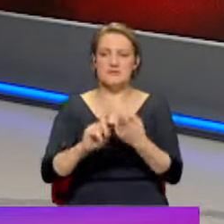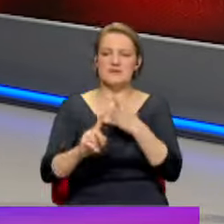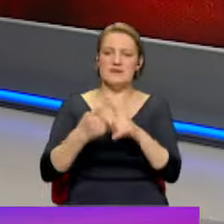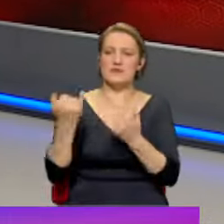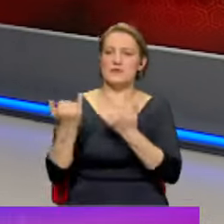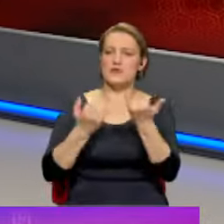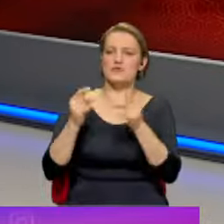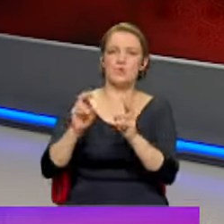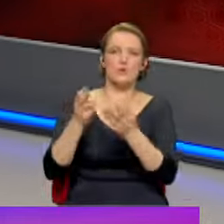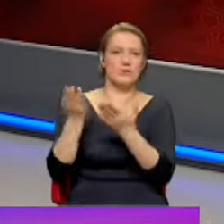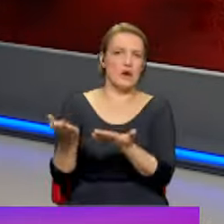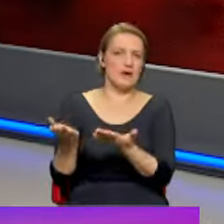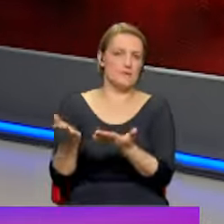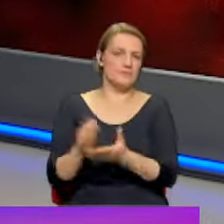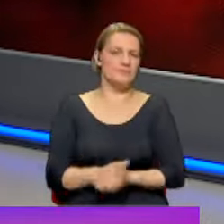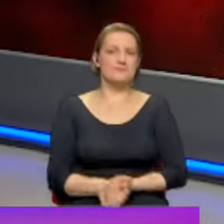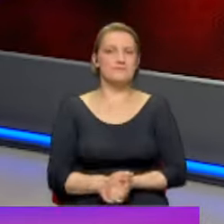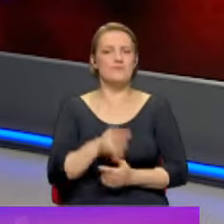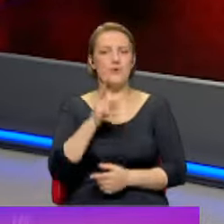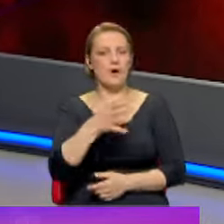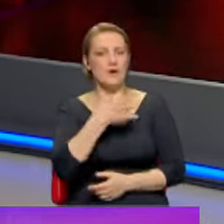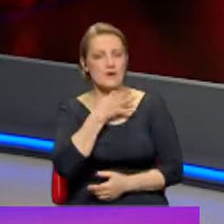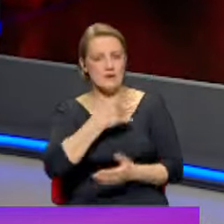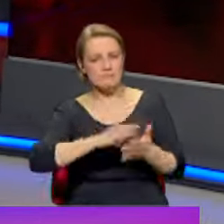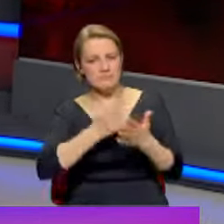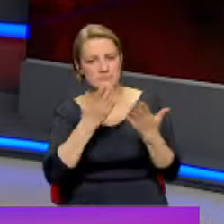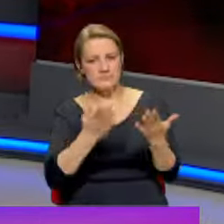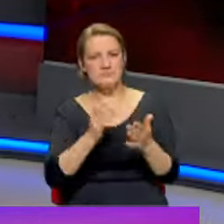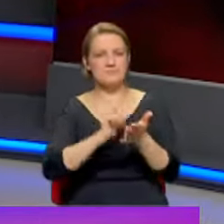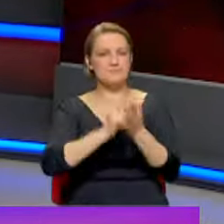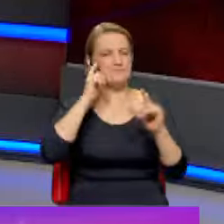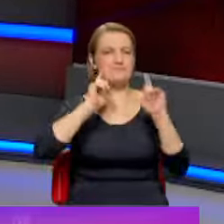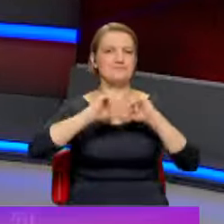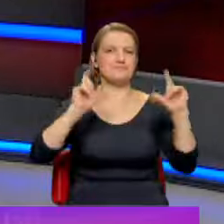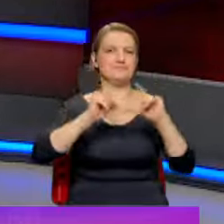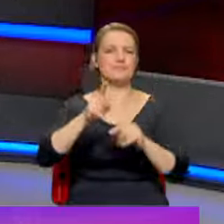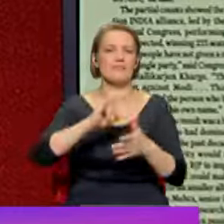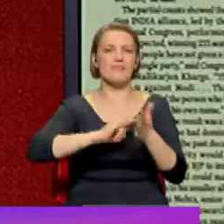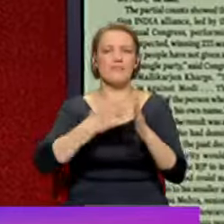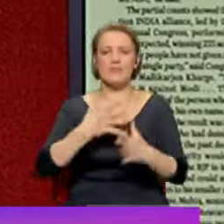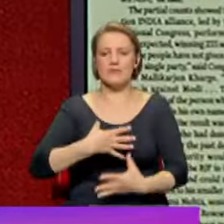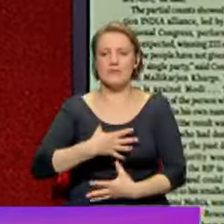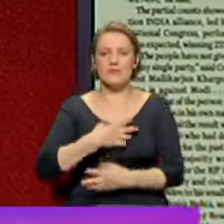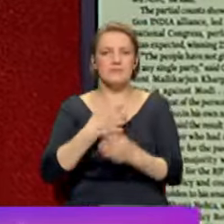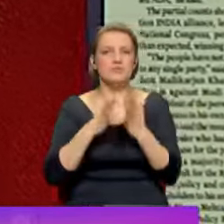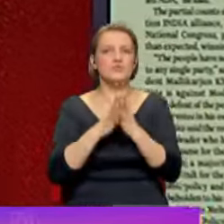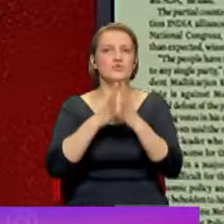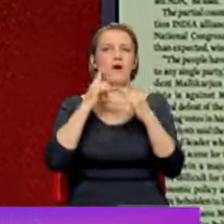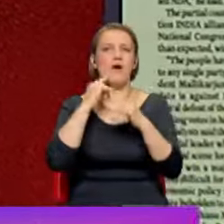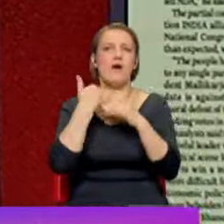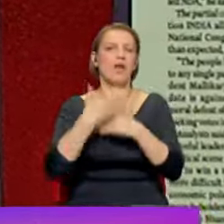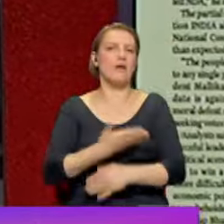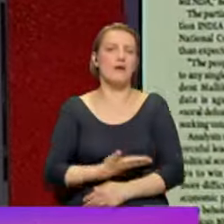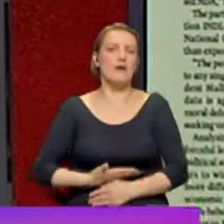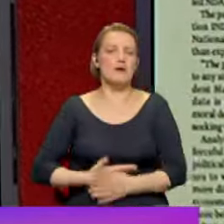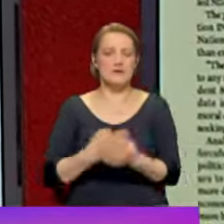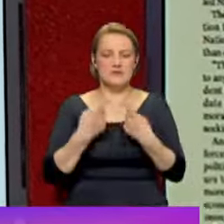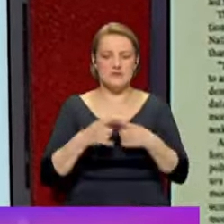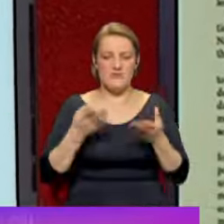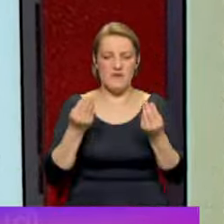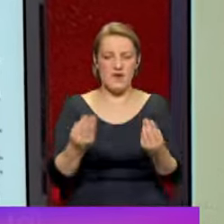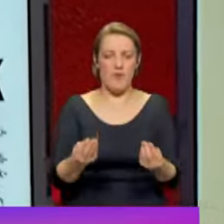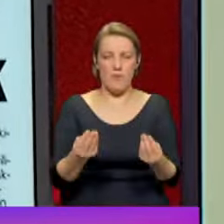siyasetin tartıştığı konularda bu şekilde. O geçim derdi gazetelerinde manşetinde. Geçim sıkıntısı büyüyor, halk açlıkla sınanıyor